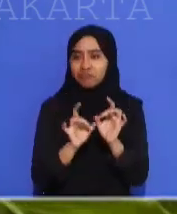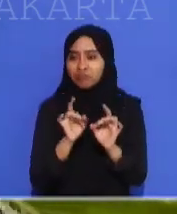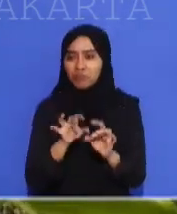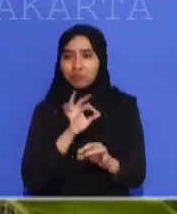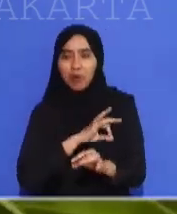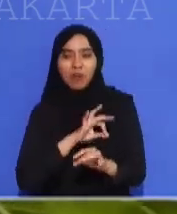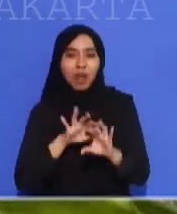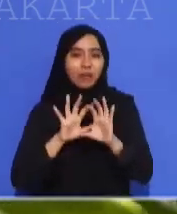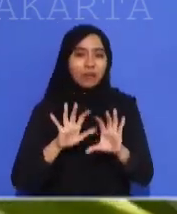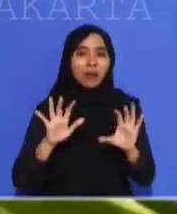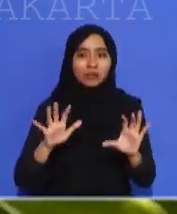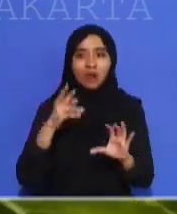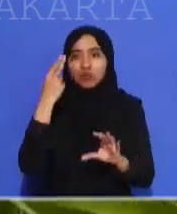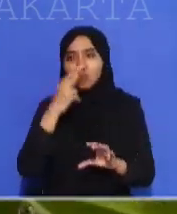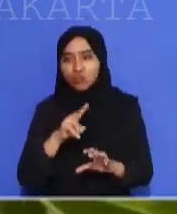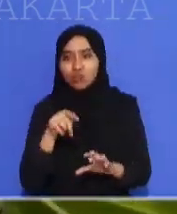indonesiaahanang